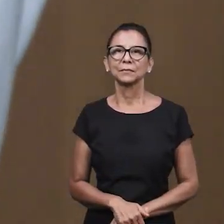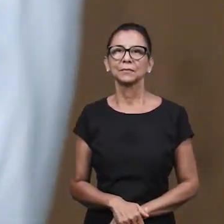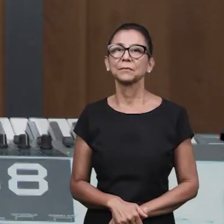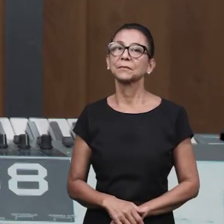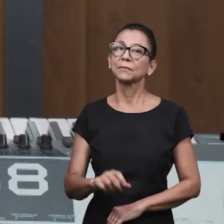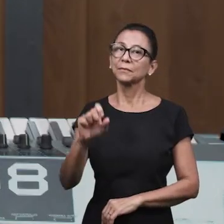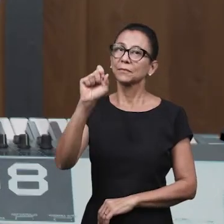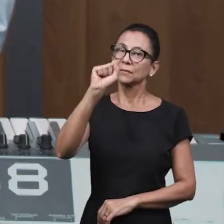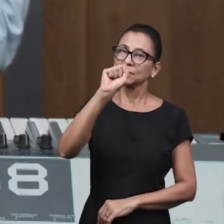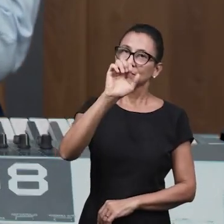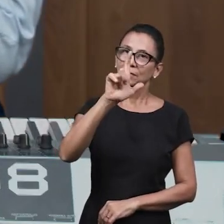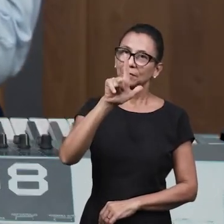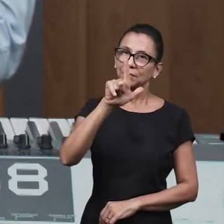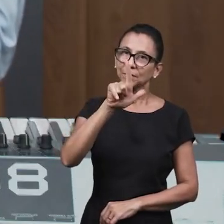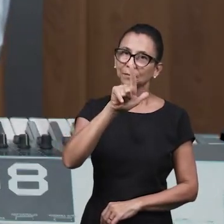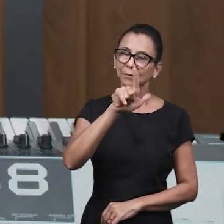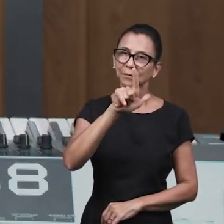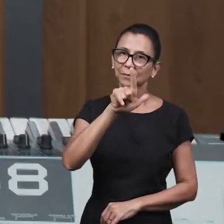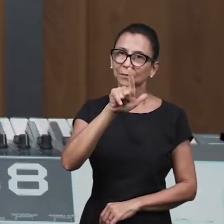Et après, le sol.